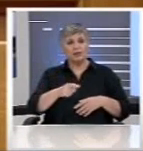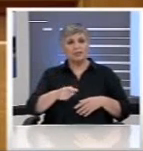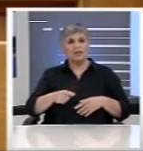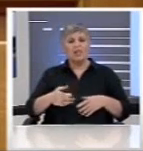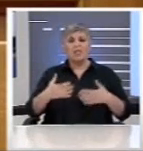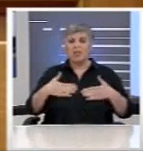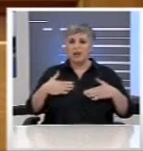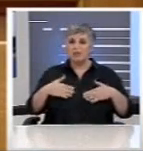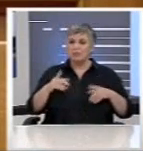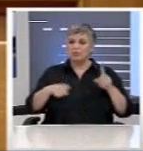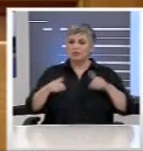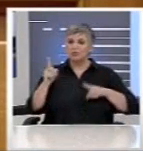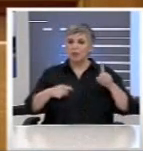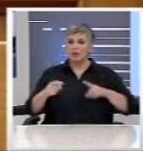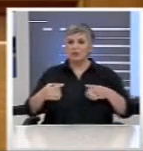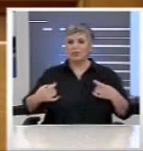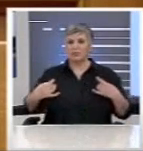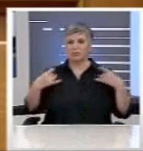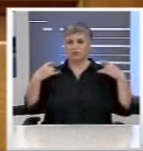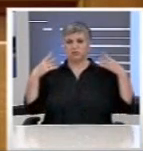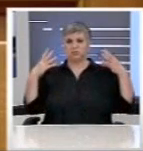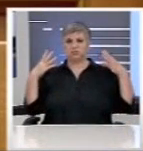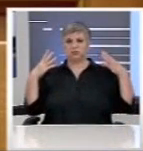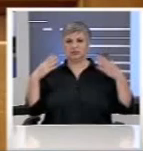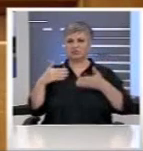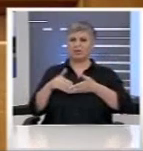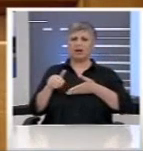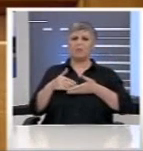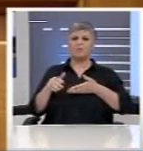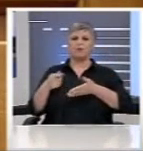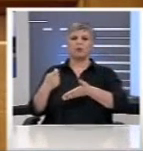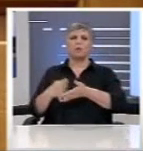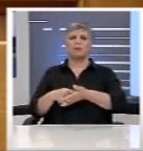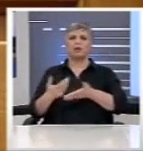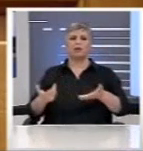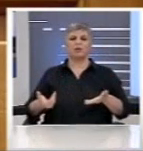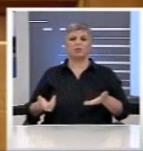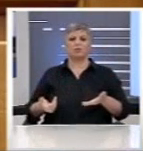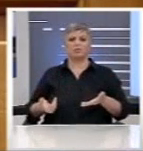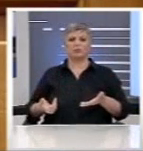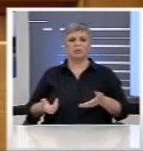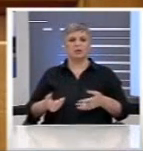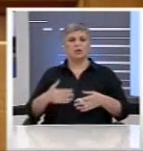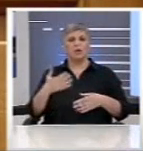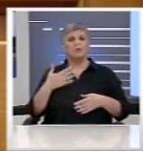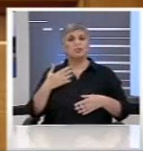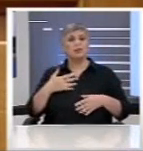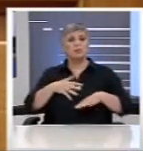λοιπόν, γιατί αναφερθήκατε σε κάποια στοιχεία, να σας πω ότι τα βεβαιωθέντα ποσά από τις θελωνιακές